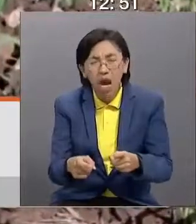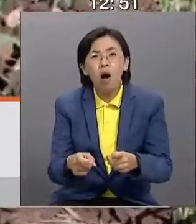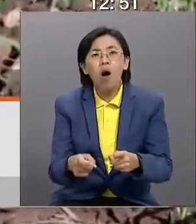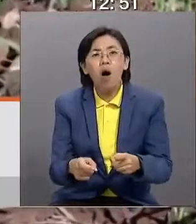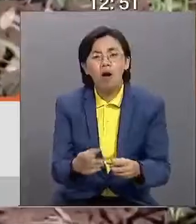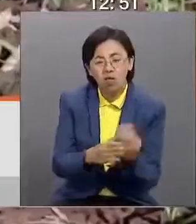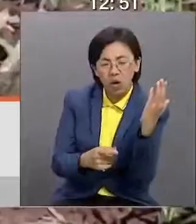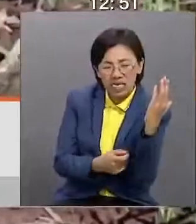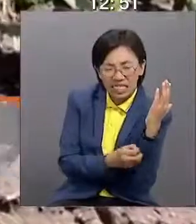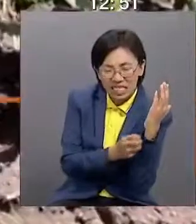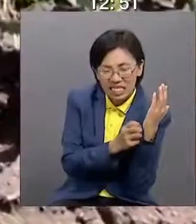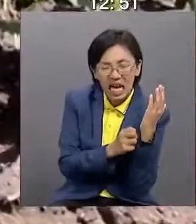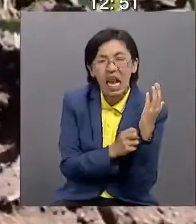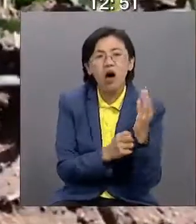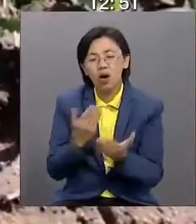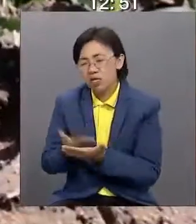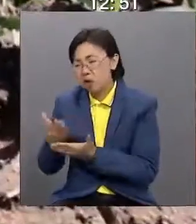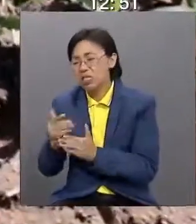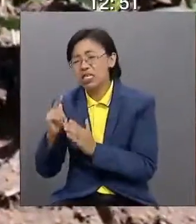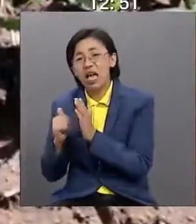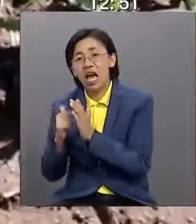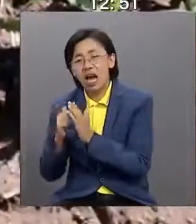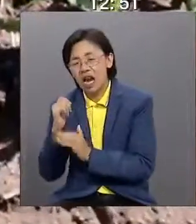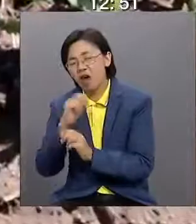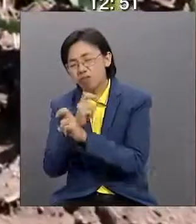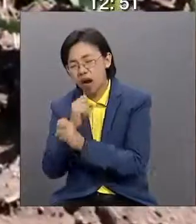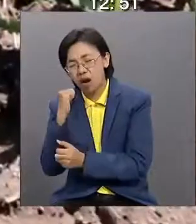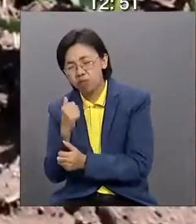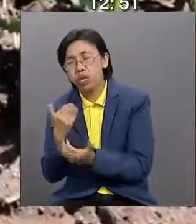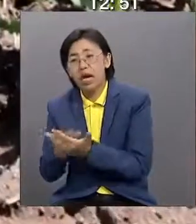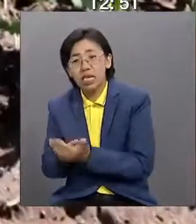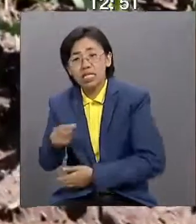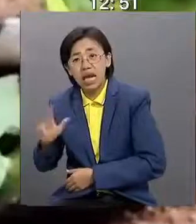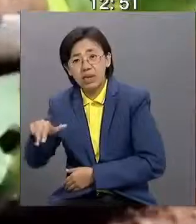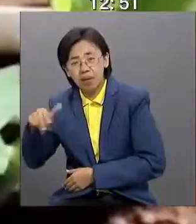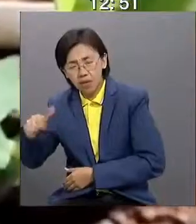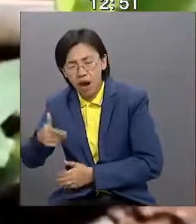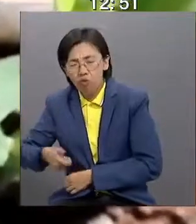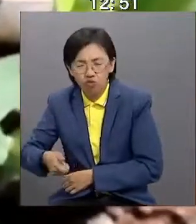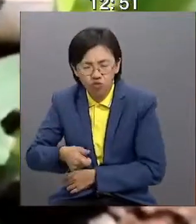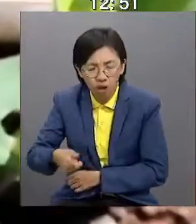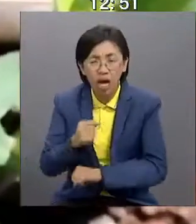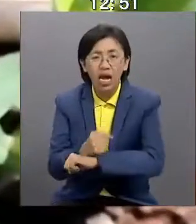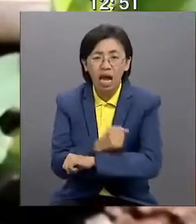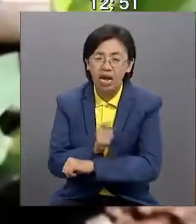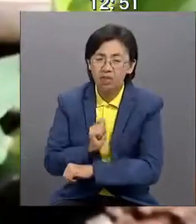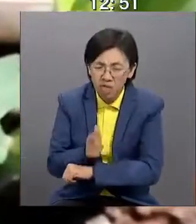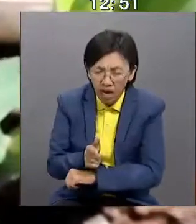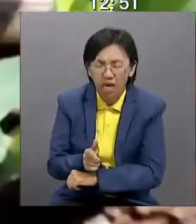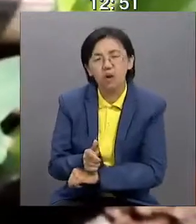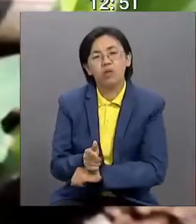ดเสียหายจึงต้องซื้อยาฆ่าแมลงเป็นเงินกว่า 3,000 บาทมาฉีดพ่นทั้งนี้ยังไม่รวมค่าแรงงานที่ต้องเสียไป